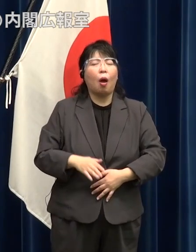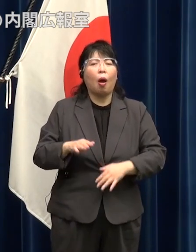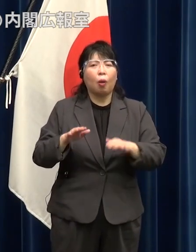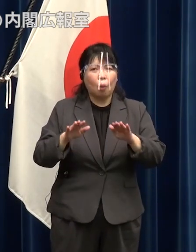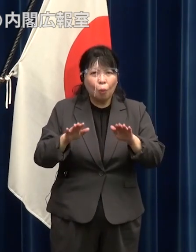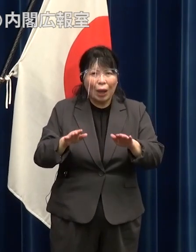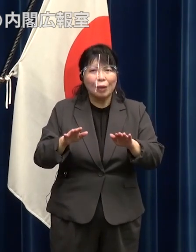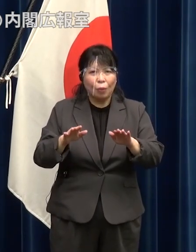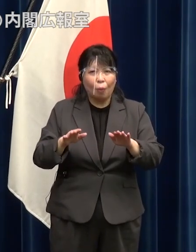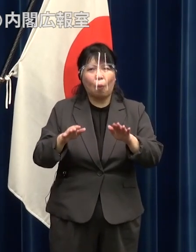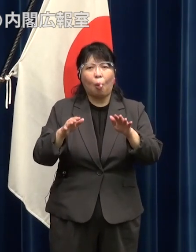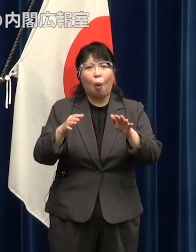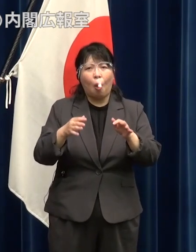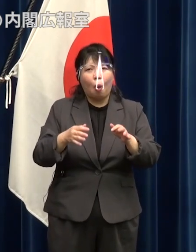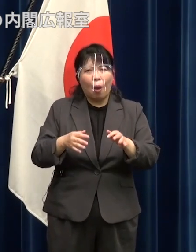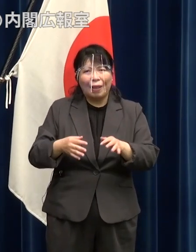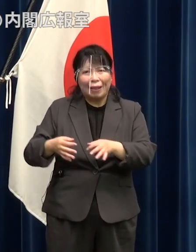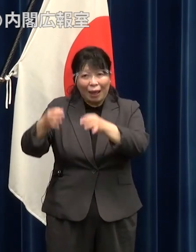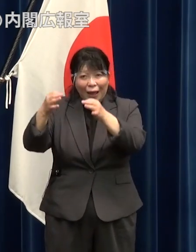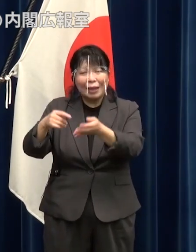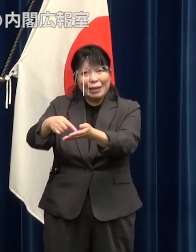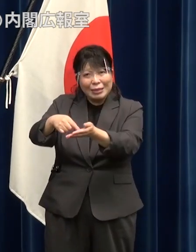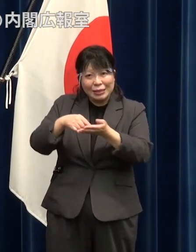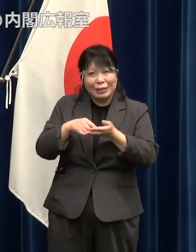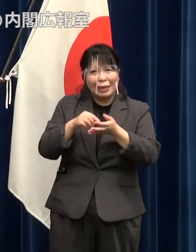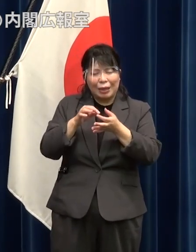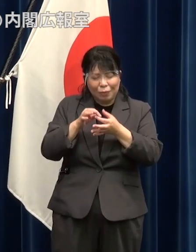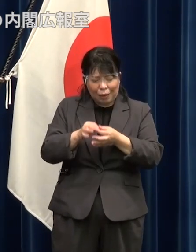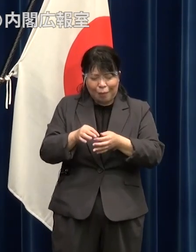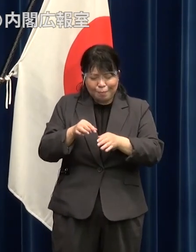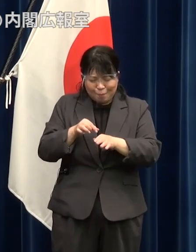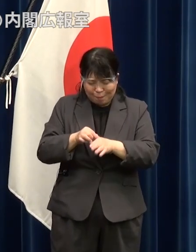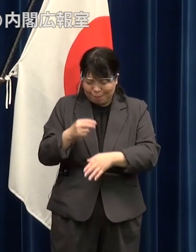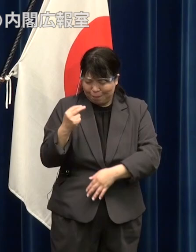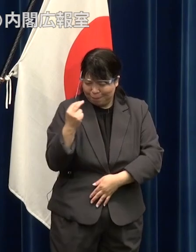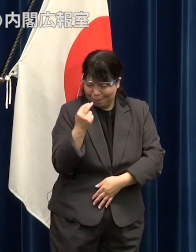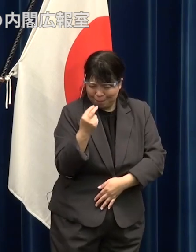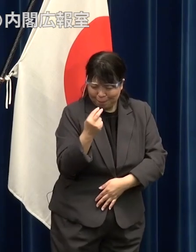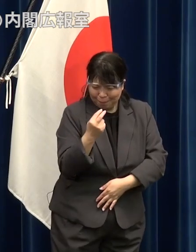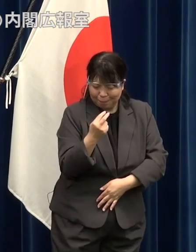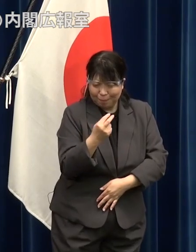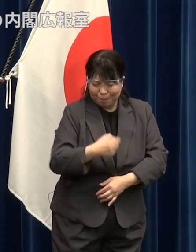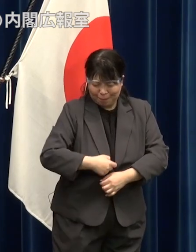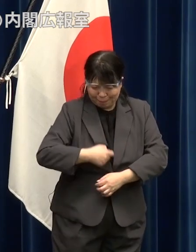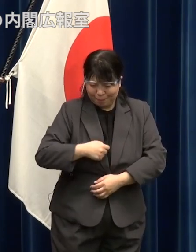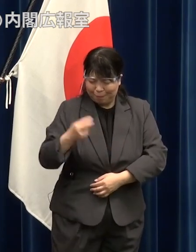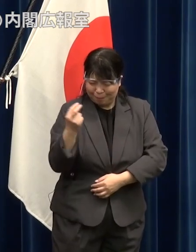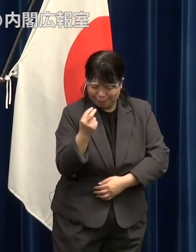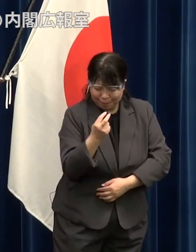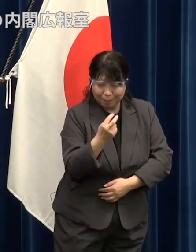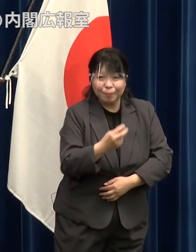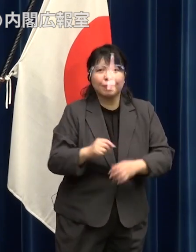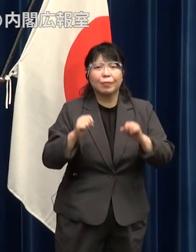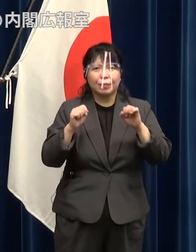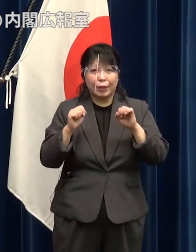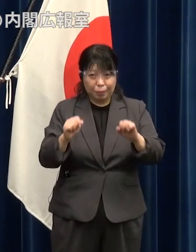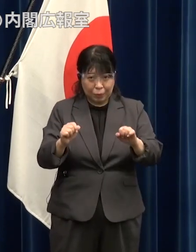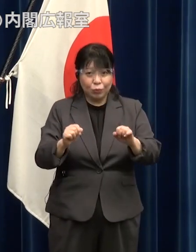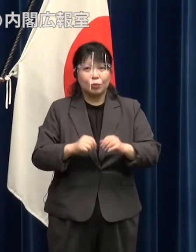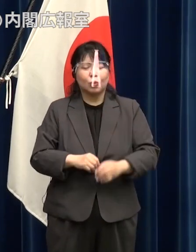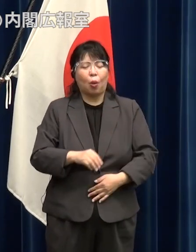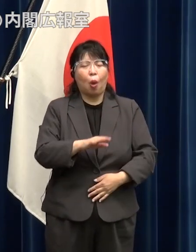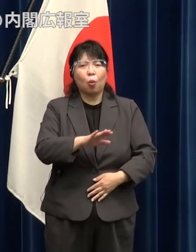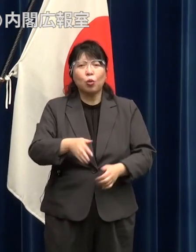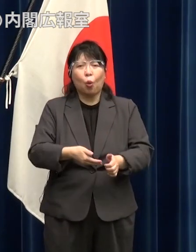し厳正で厳格な査定を徹底してまいります。子ども・子育て支